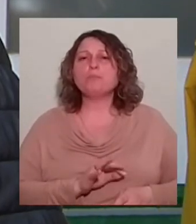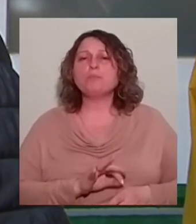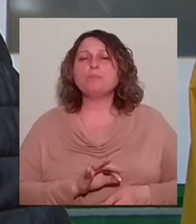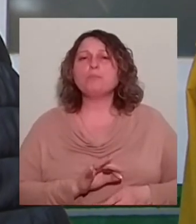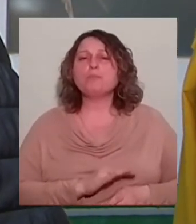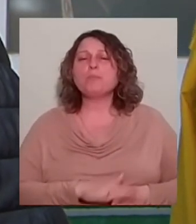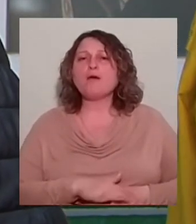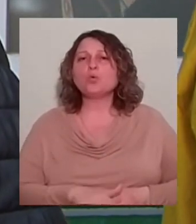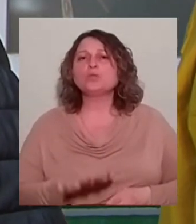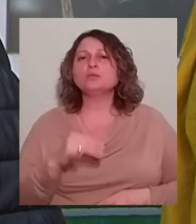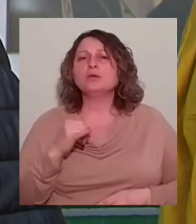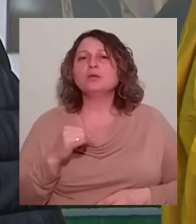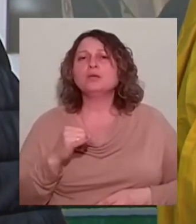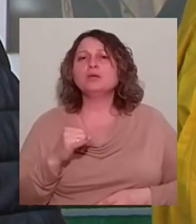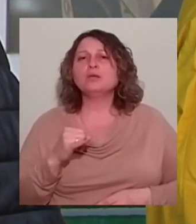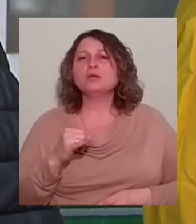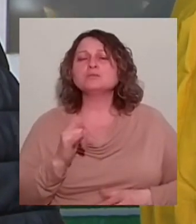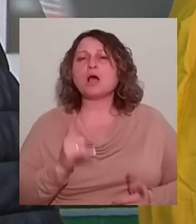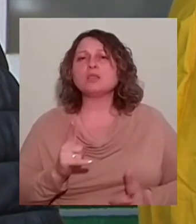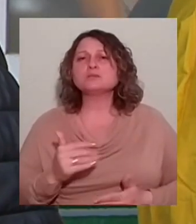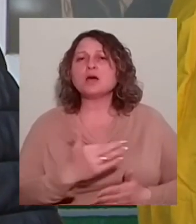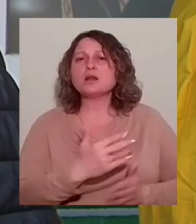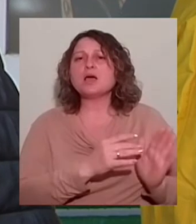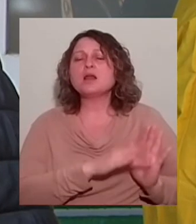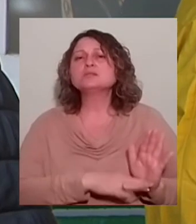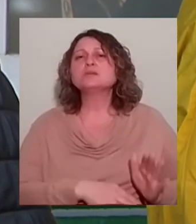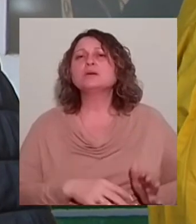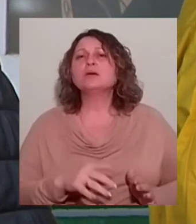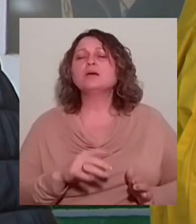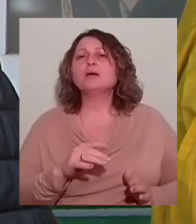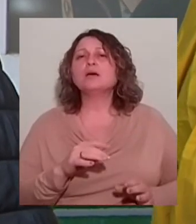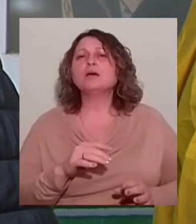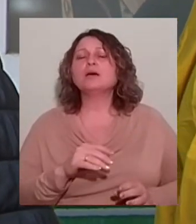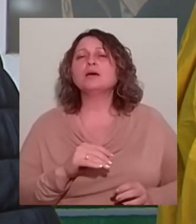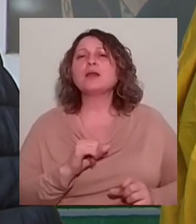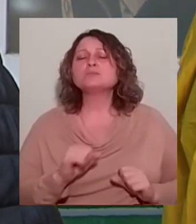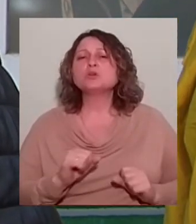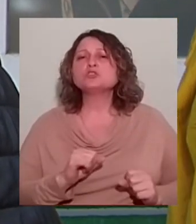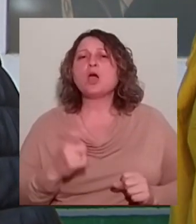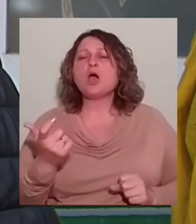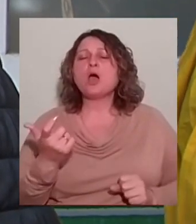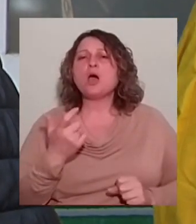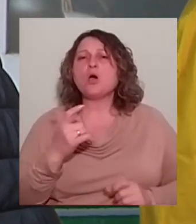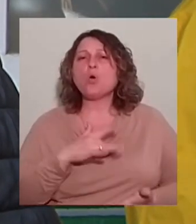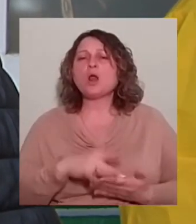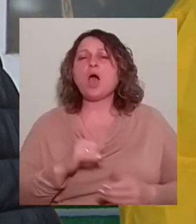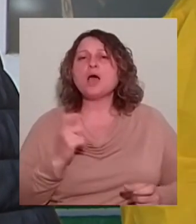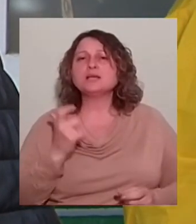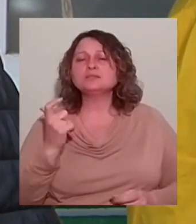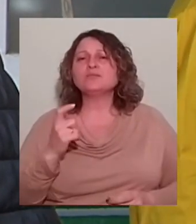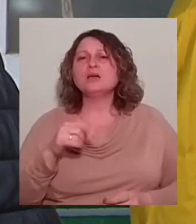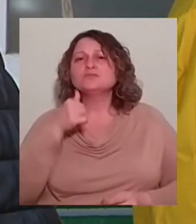дезінфекторами. Согласно розпорядженню департаменту транспорту і департаменту городського господарства, со вчерашнего дня